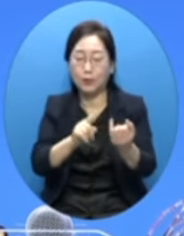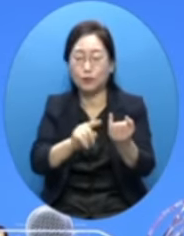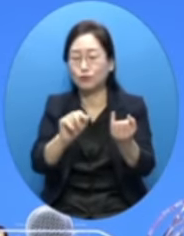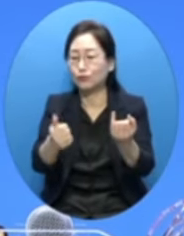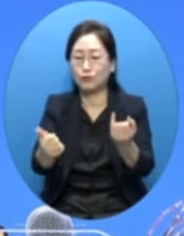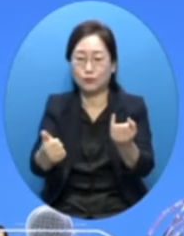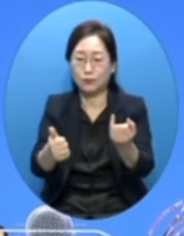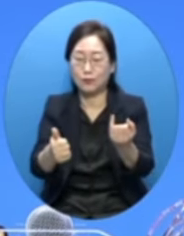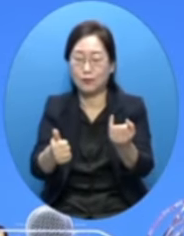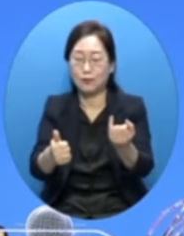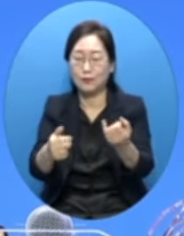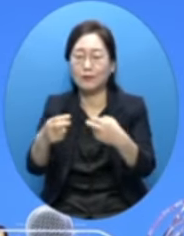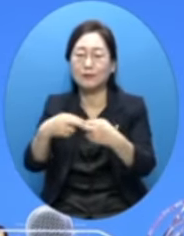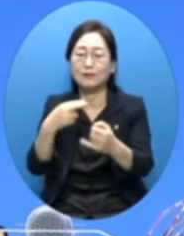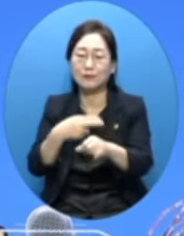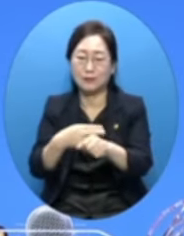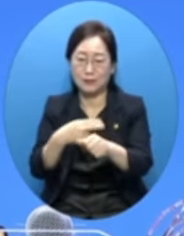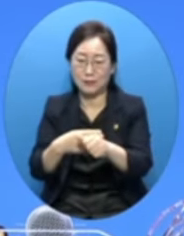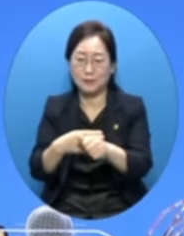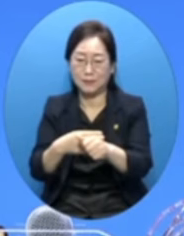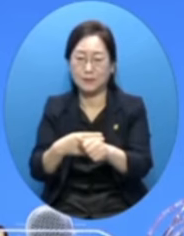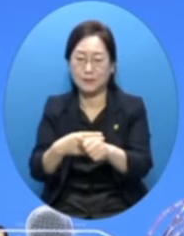그렇게 의사로부터